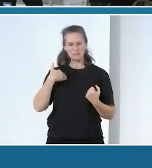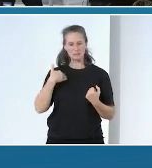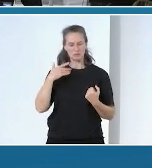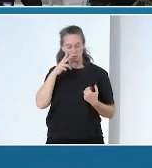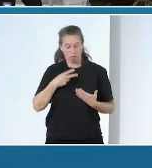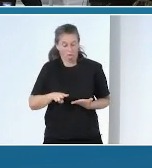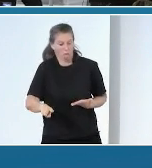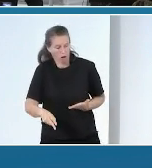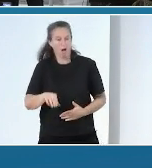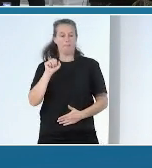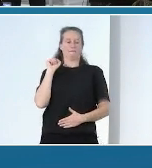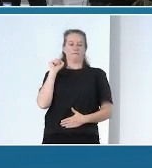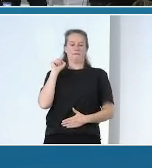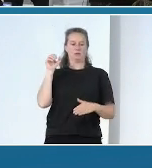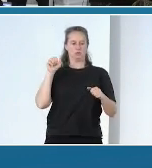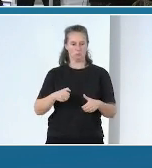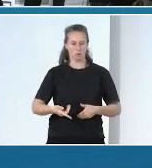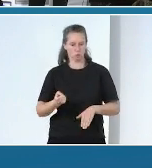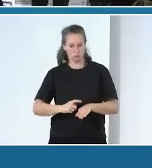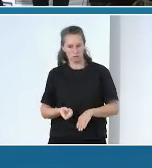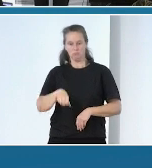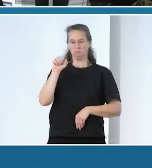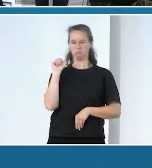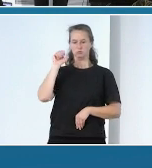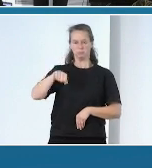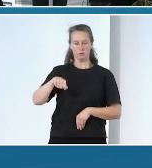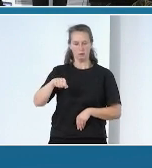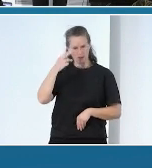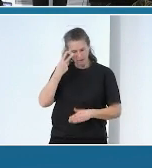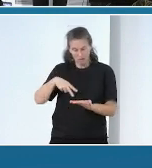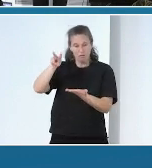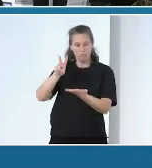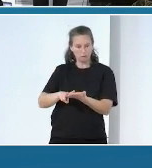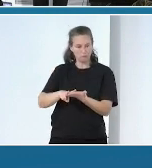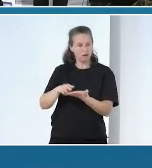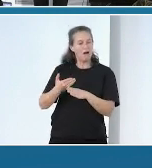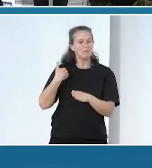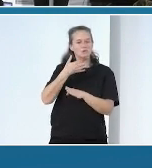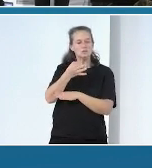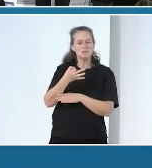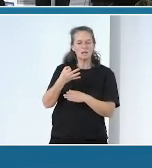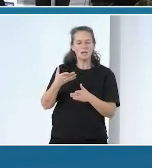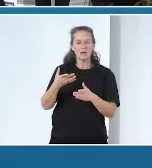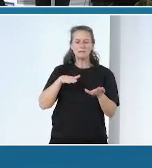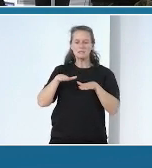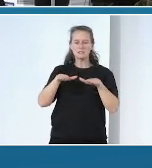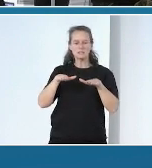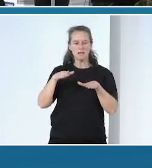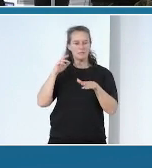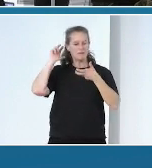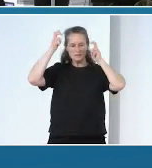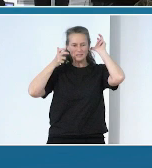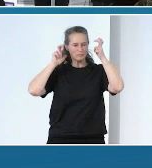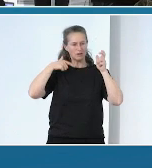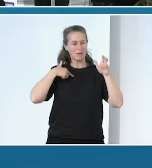Je chute, pof, hop, je redresse le tronc tout de suite. Et quand on chute, quand je vous disais tout à l'heure, c'est le système vestibulaire, il intervient